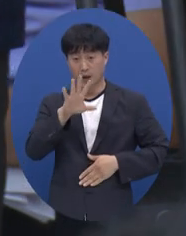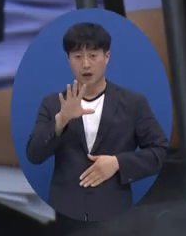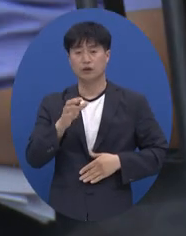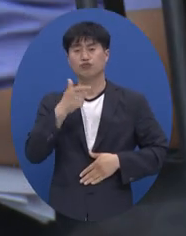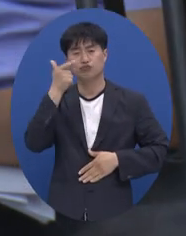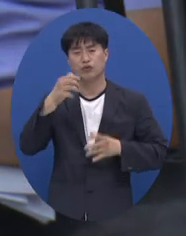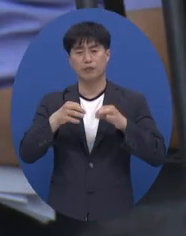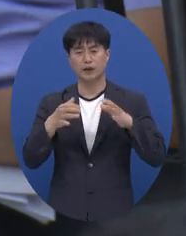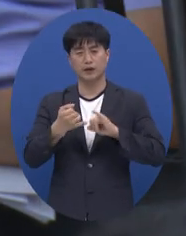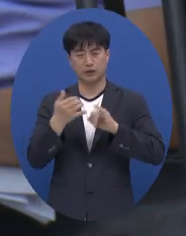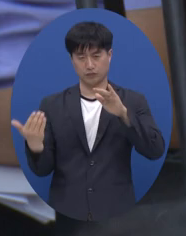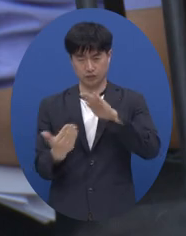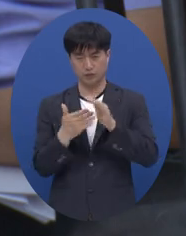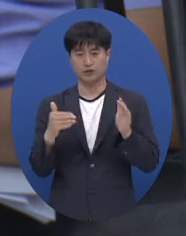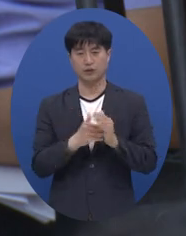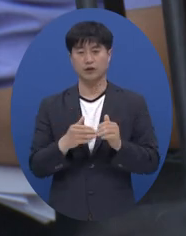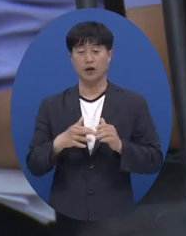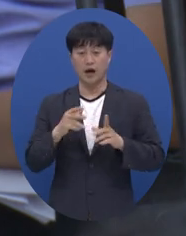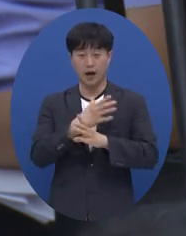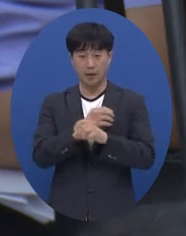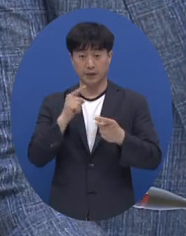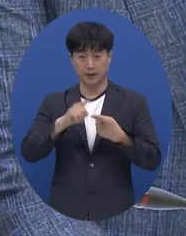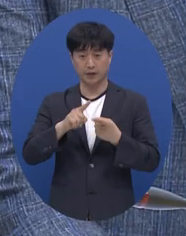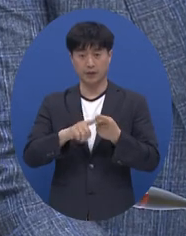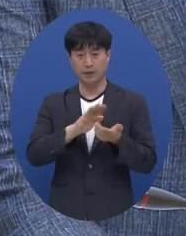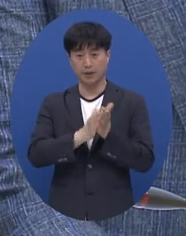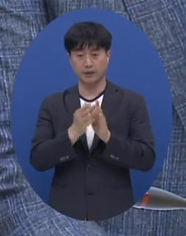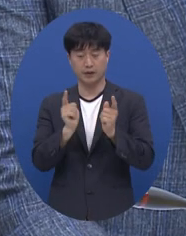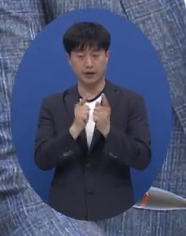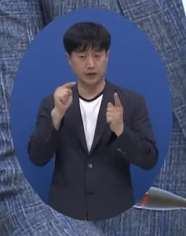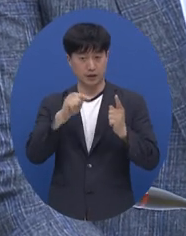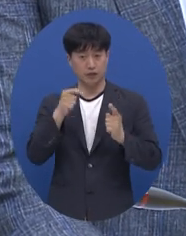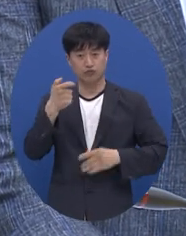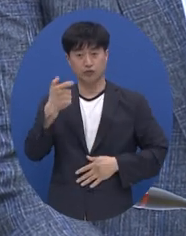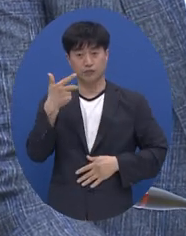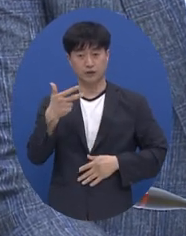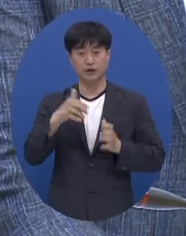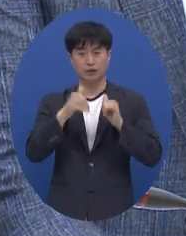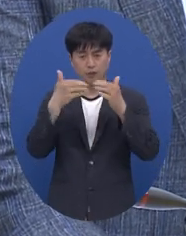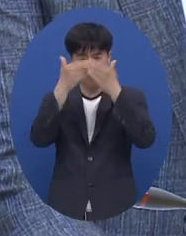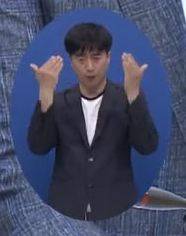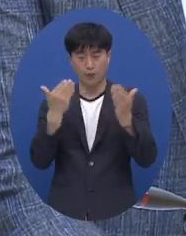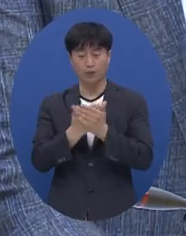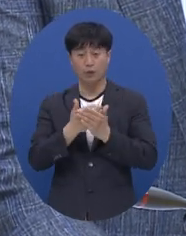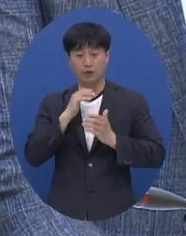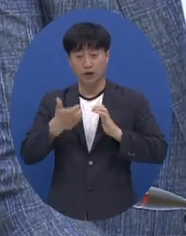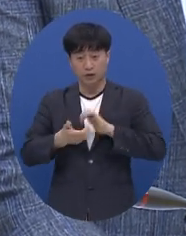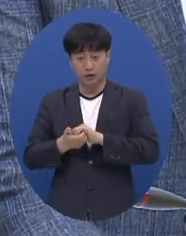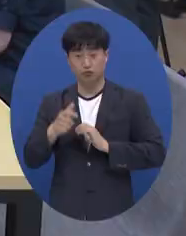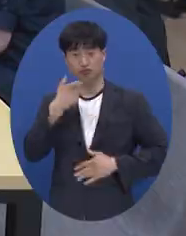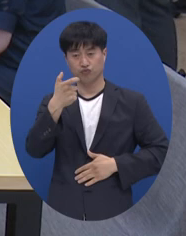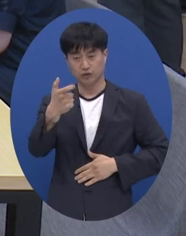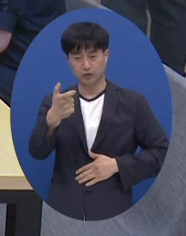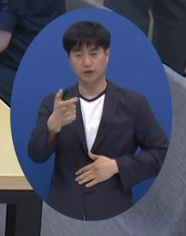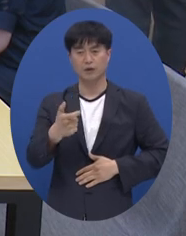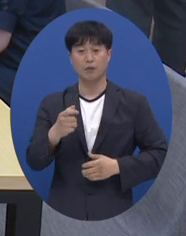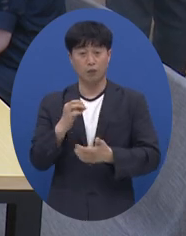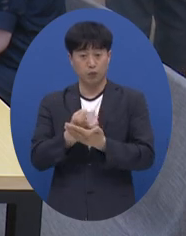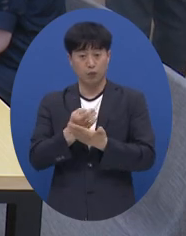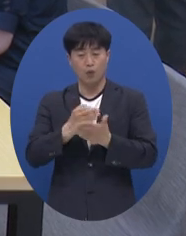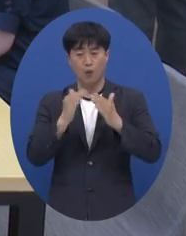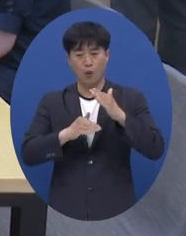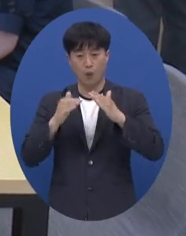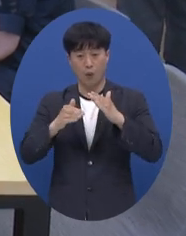약속을 지킨 겁니다 합의안에 따라 전환 대상자 67명 전원은 정년은 60세 보수는